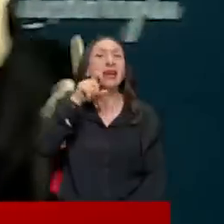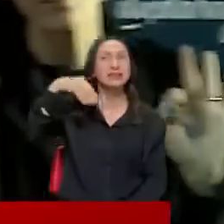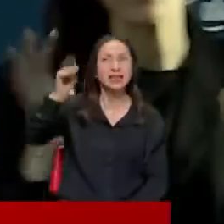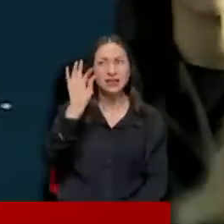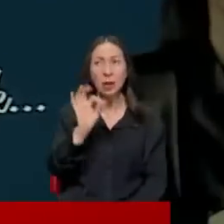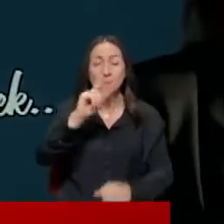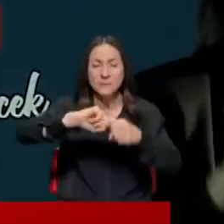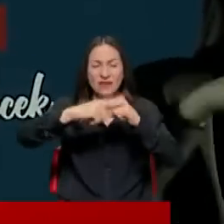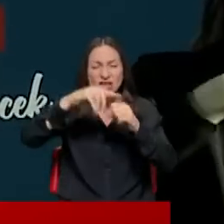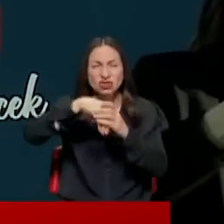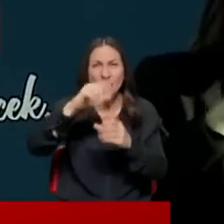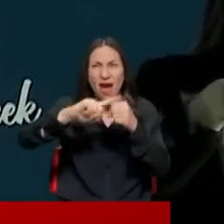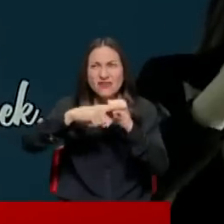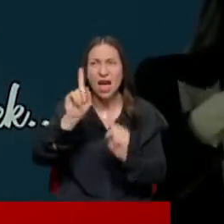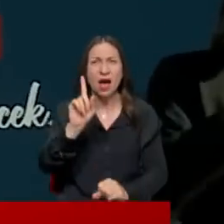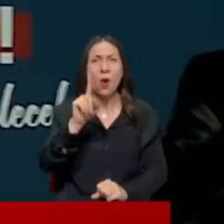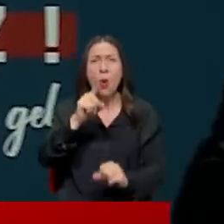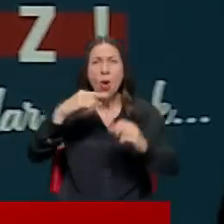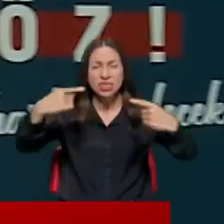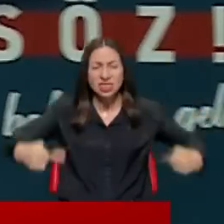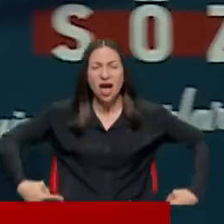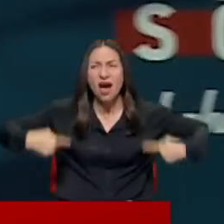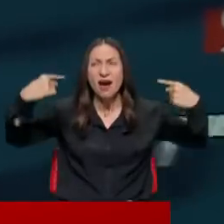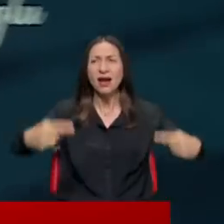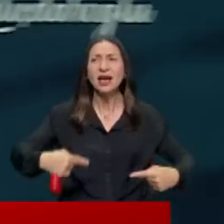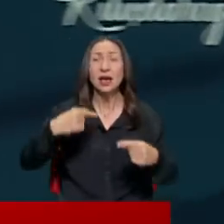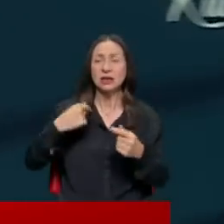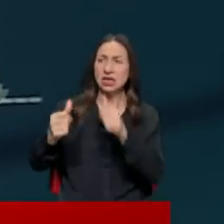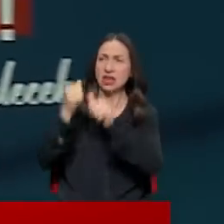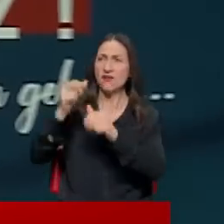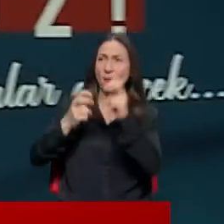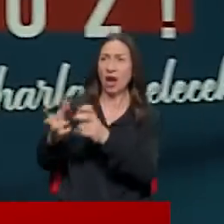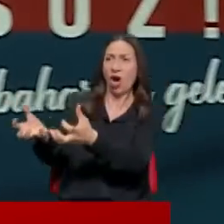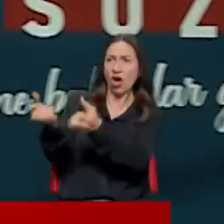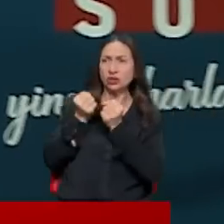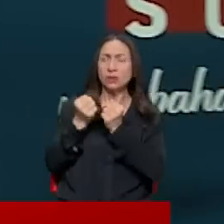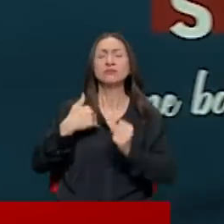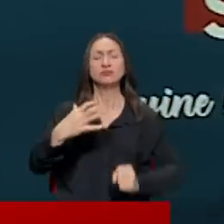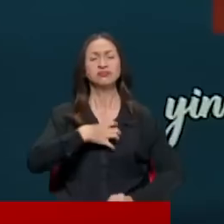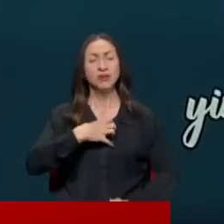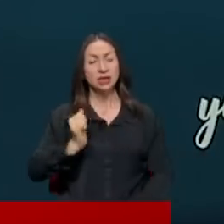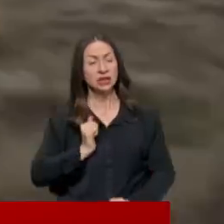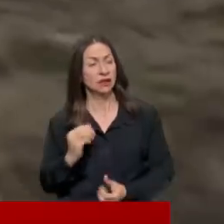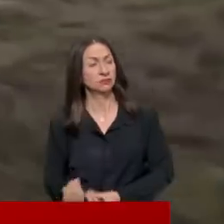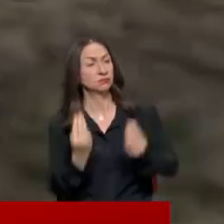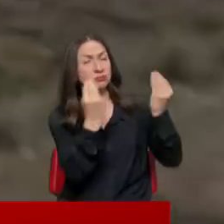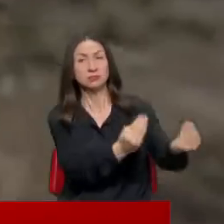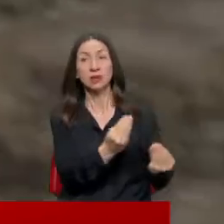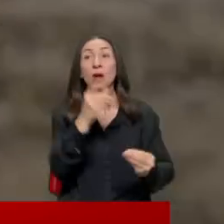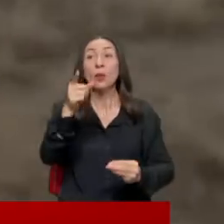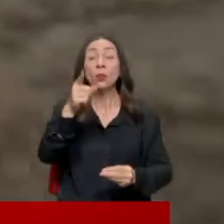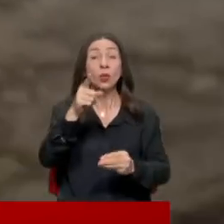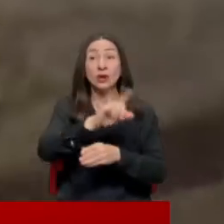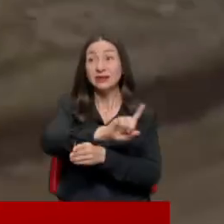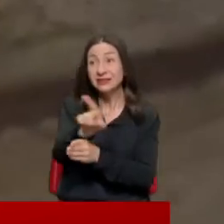mi? Bir hafta içinde. O tank palet fabrikasını alacağım, yeniden şanlı ordumuza teslim edeceğim. Altay tankının